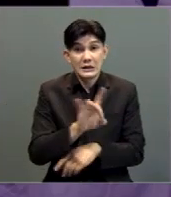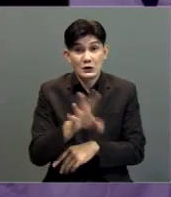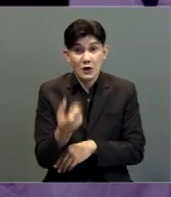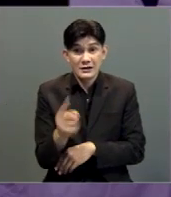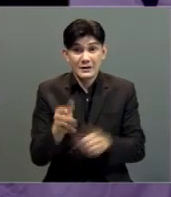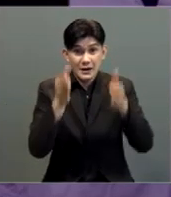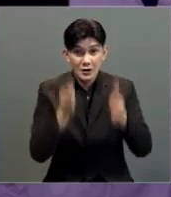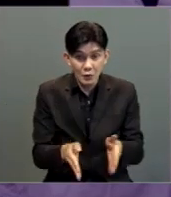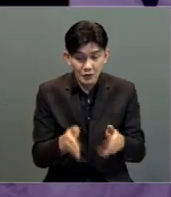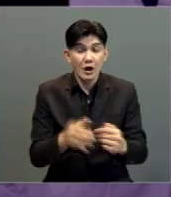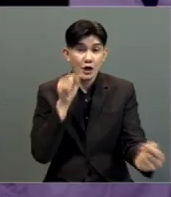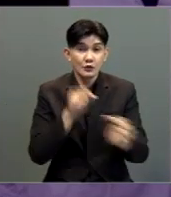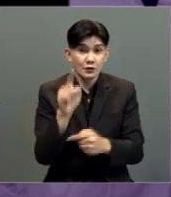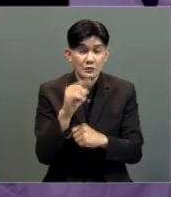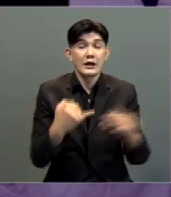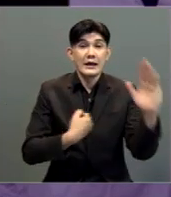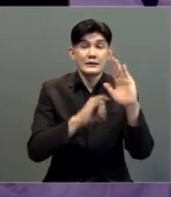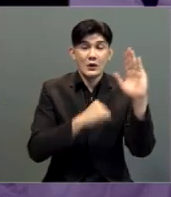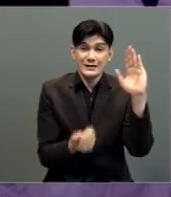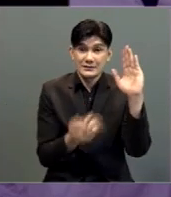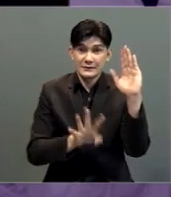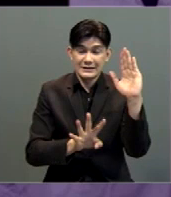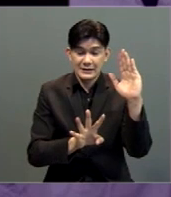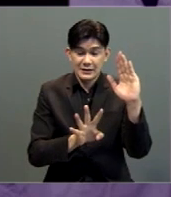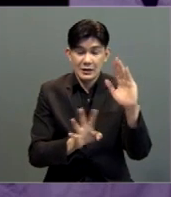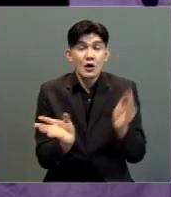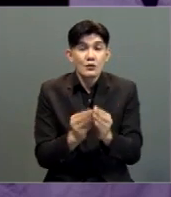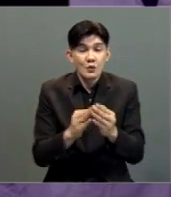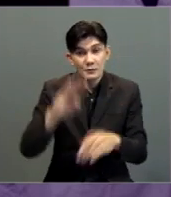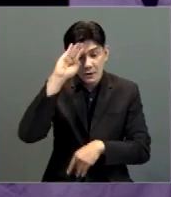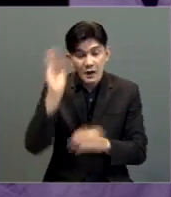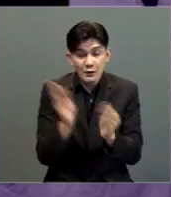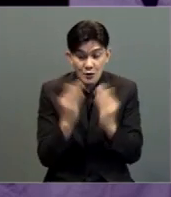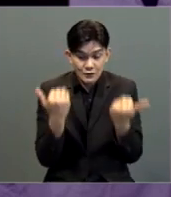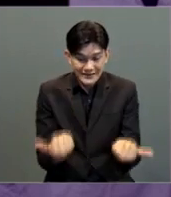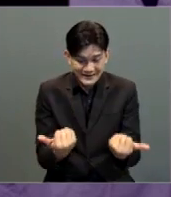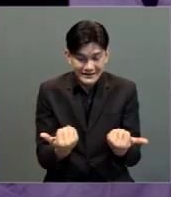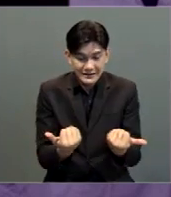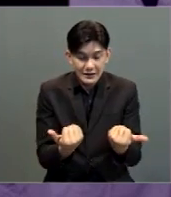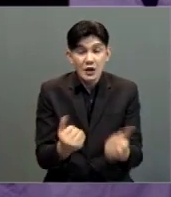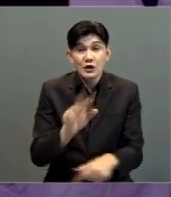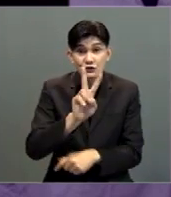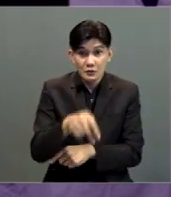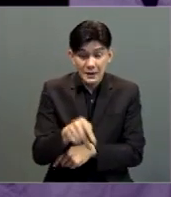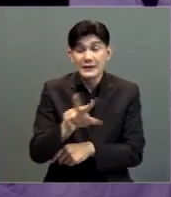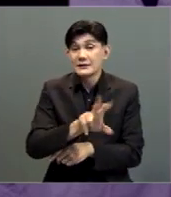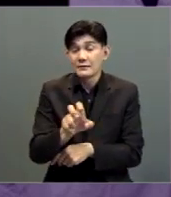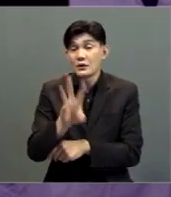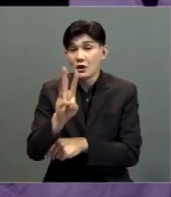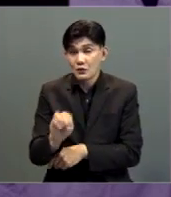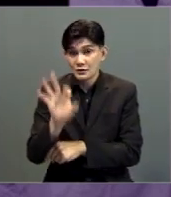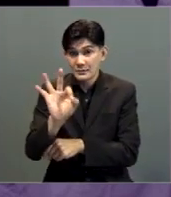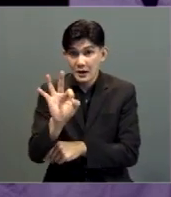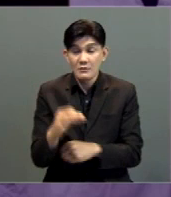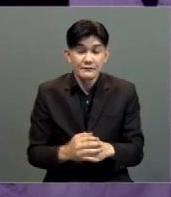1 คนในพื้นที่ 14 จังหวัดทำให้จำนผู้ป่วยสะสมวันนี้อยู่ที่ 2,36